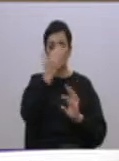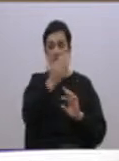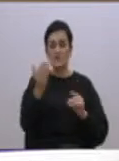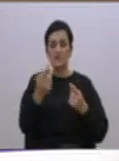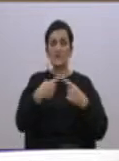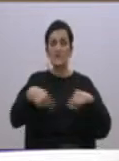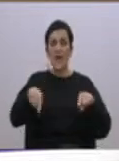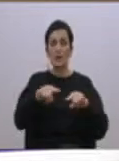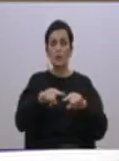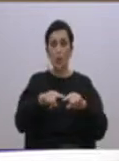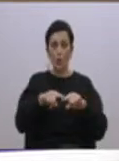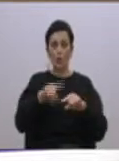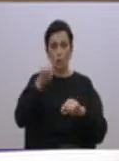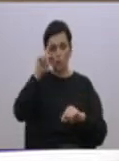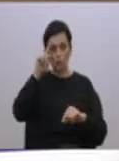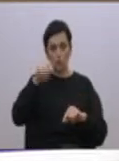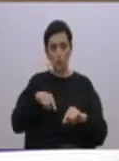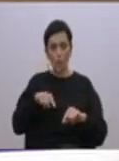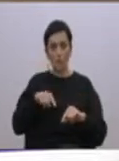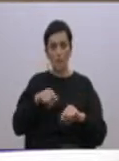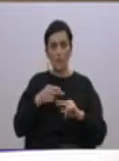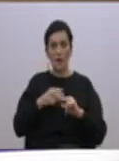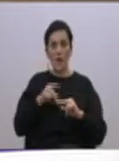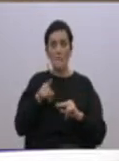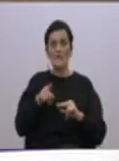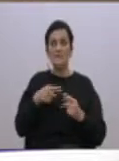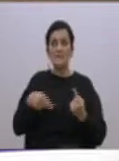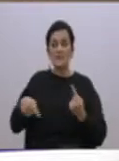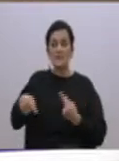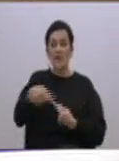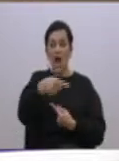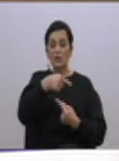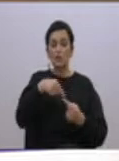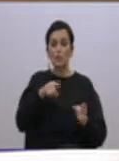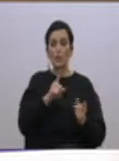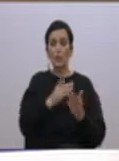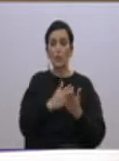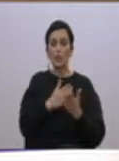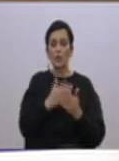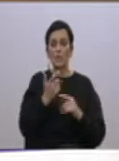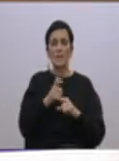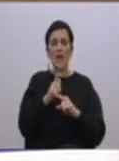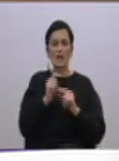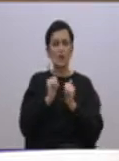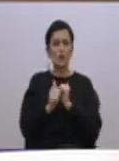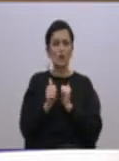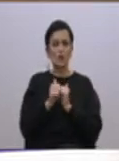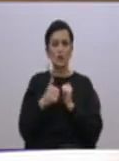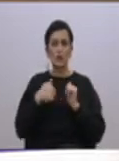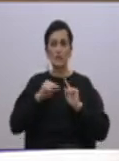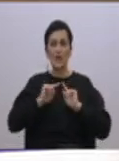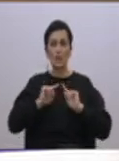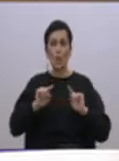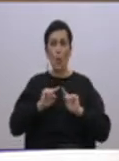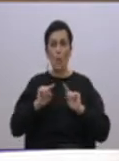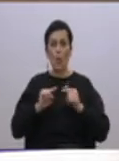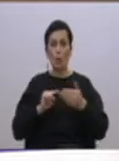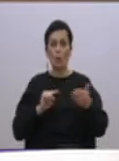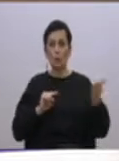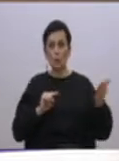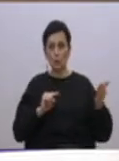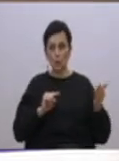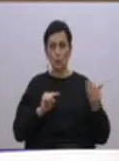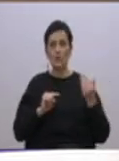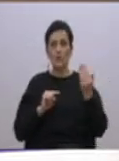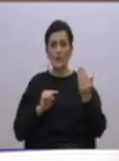găhtes snobili amis garșimo rachteba. Voget zâlnia xșira, tu ești oponente bisericidan. Albat tu